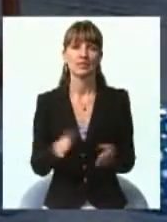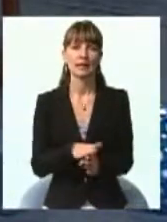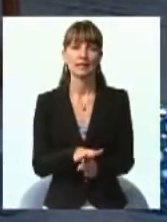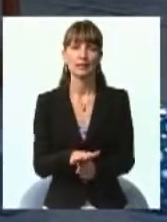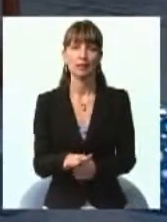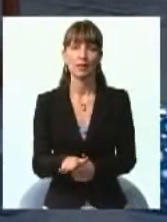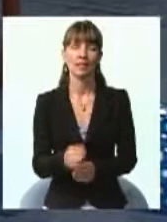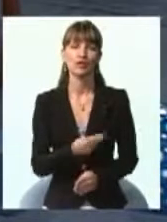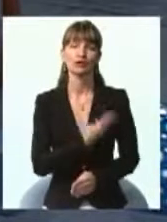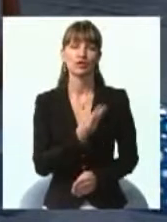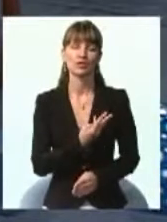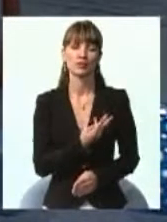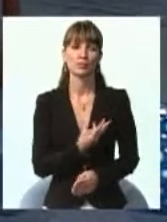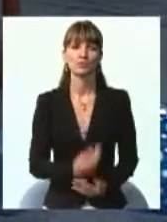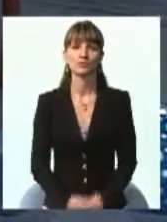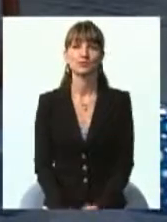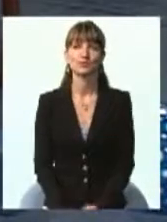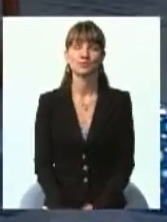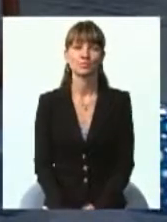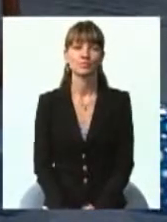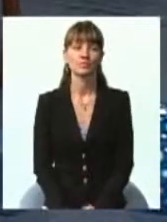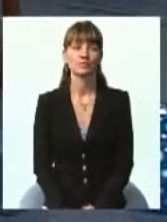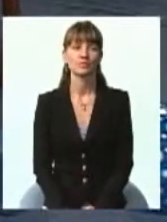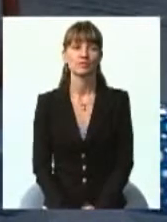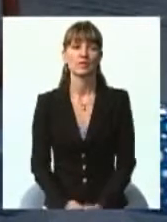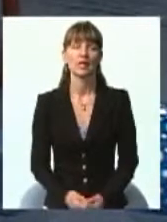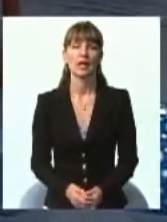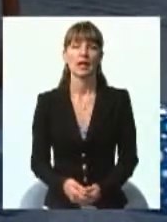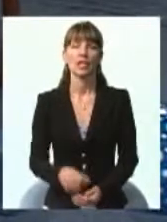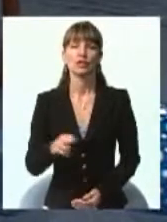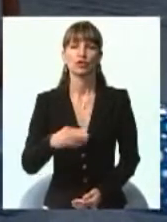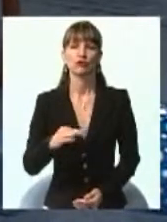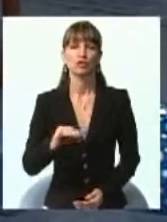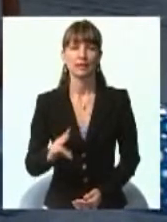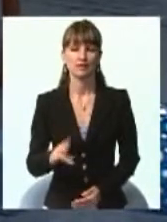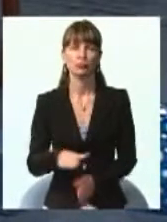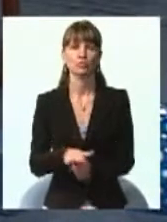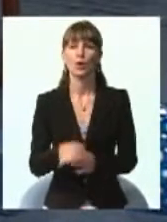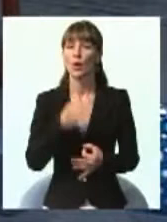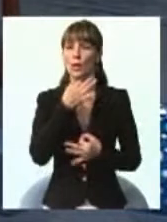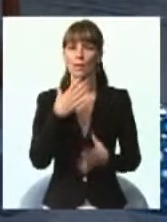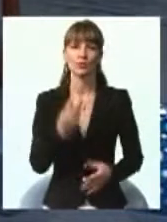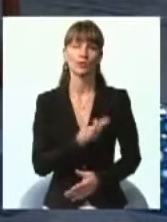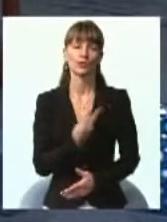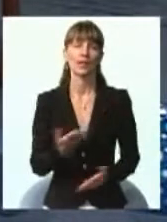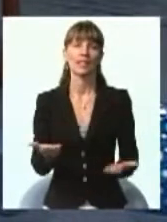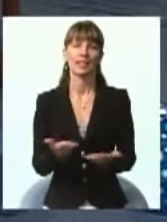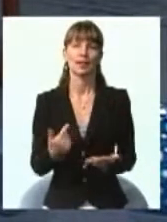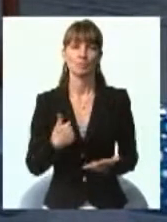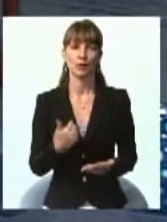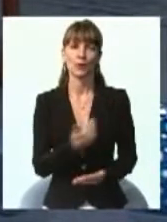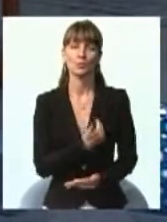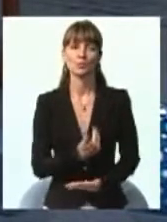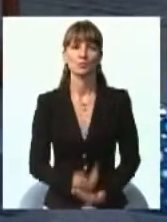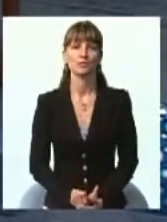ісполняє жила побажання. Так, це джини виконують будь-які бажання, котрі, власне, ми і бажаємо взагалі